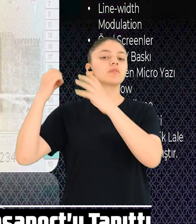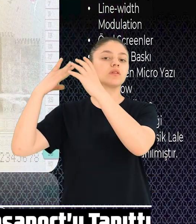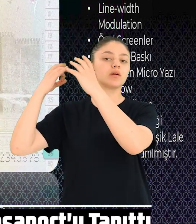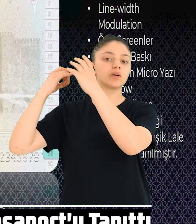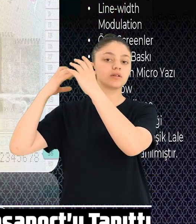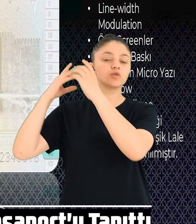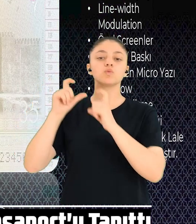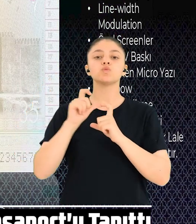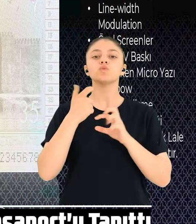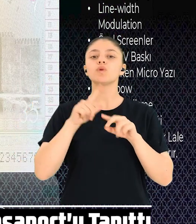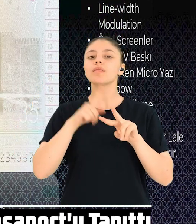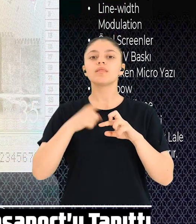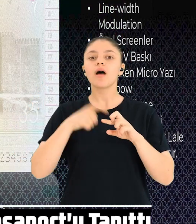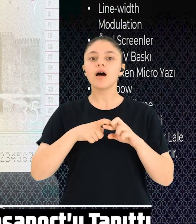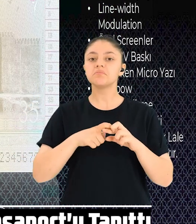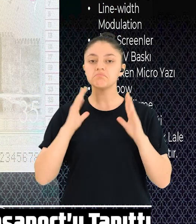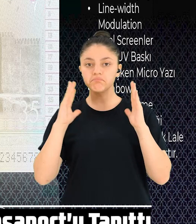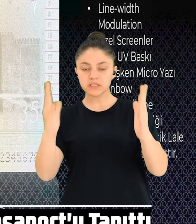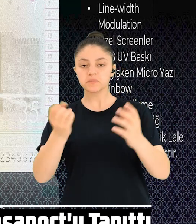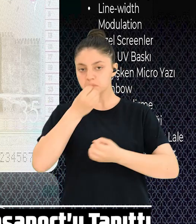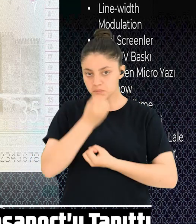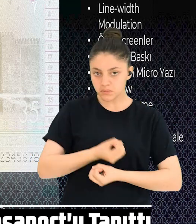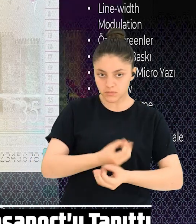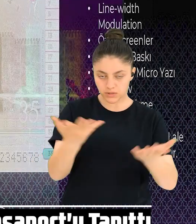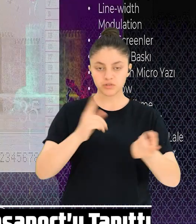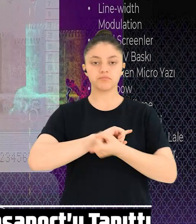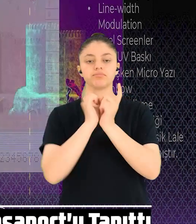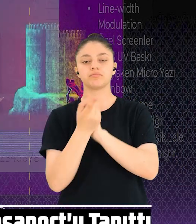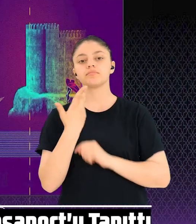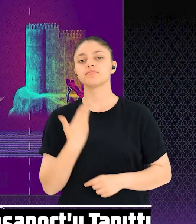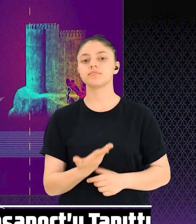Diyarbakır surlar ve Hevsel bahçeleri.